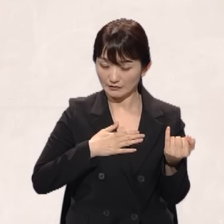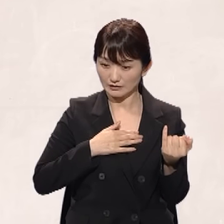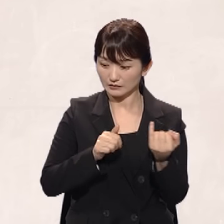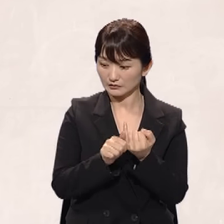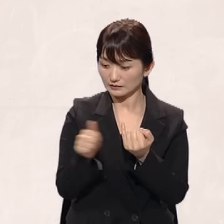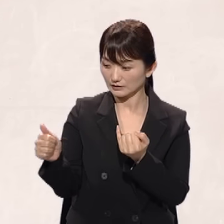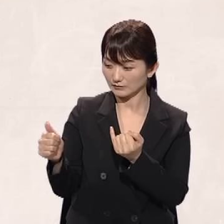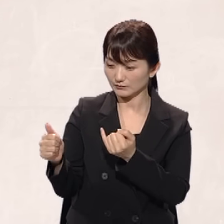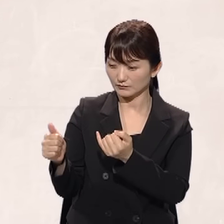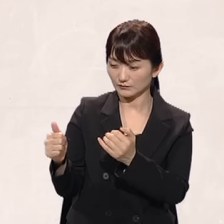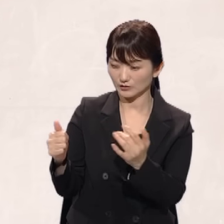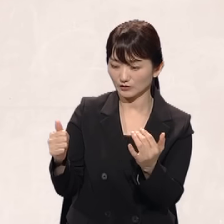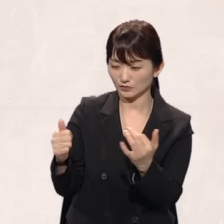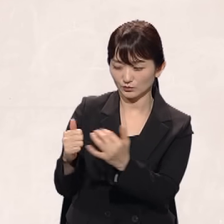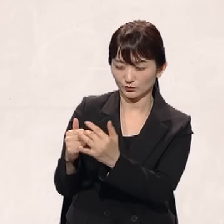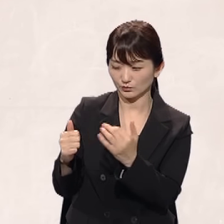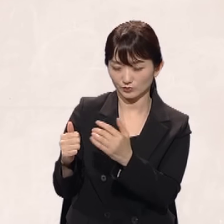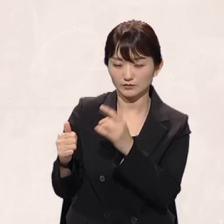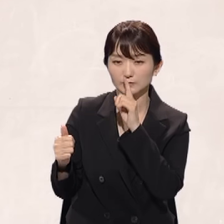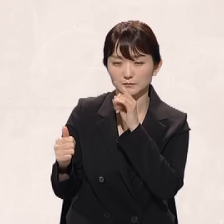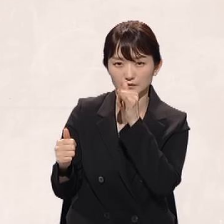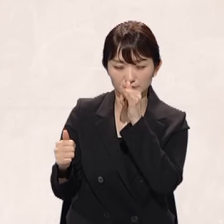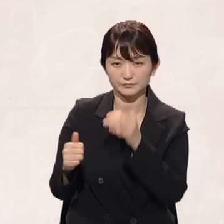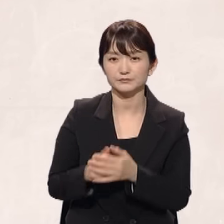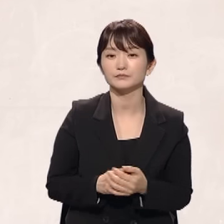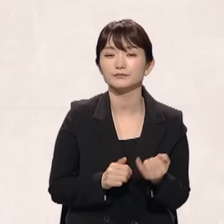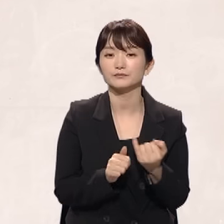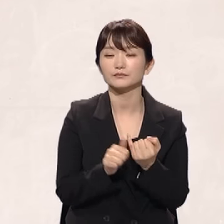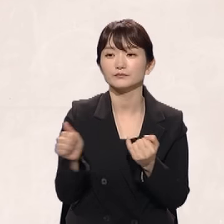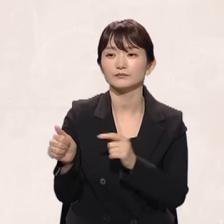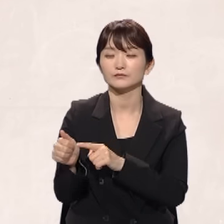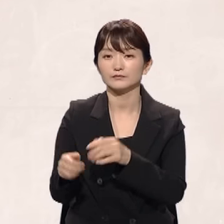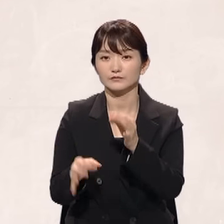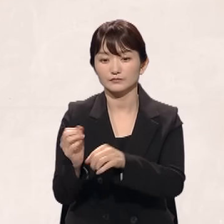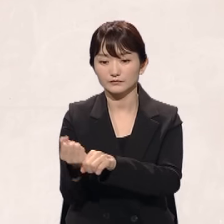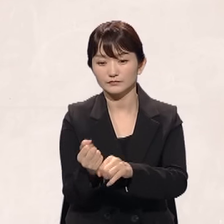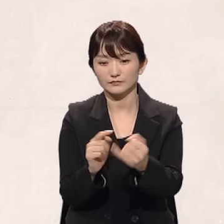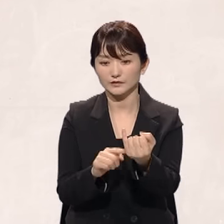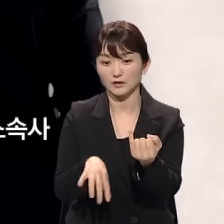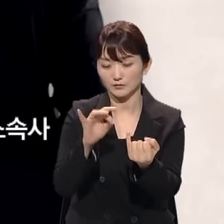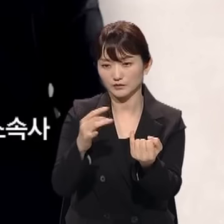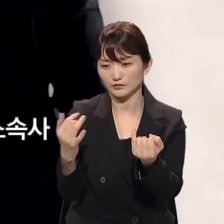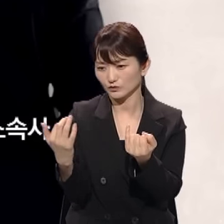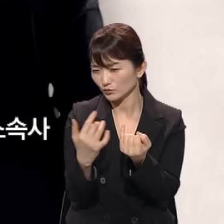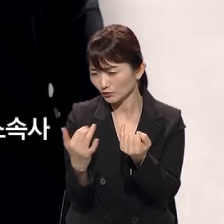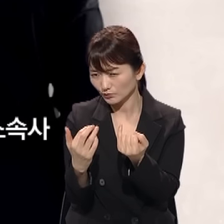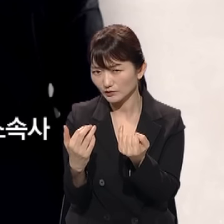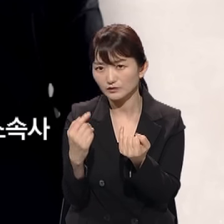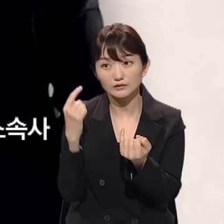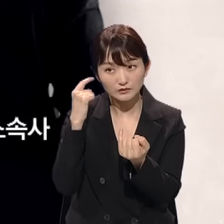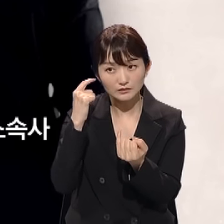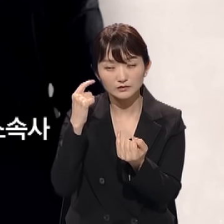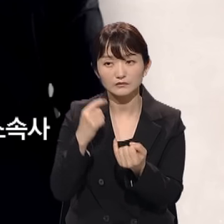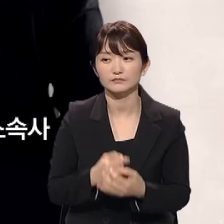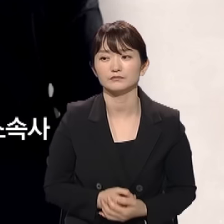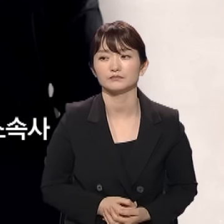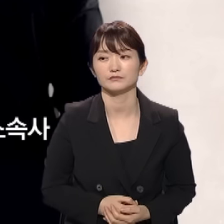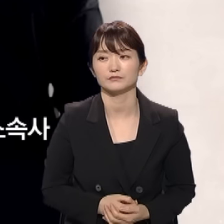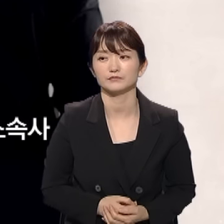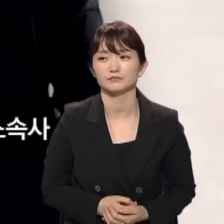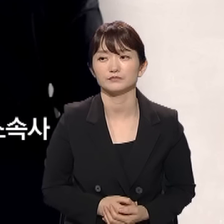남편을 유혹했다라고 주장을 하고 있고요. 또 남편이 이 프로골퍼가 먼저 유혹했다고 주장했다라고 들었다라는 얘기가